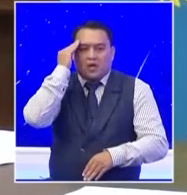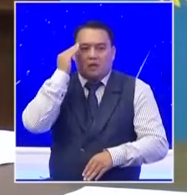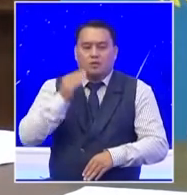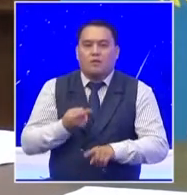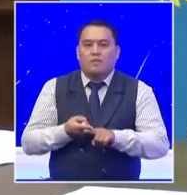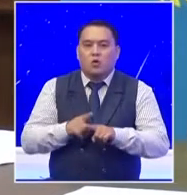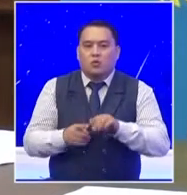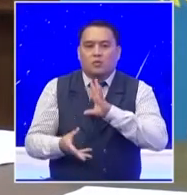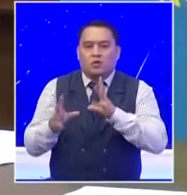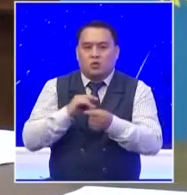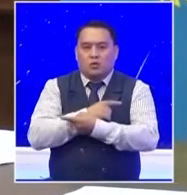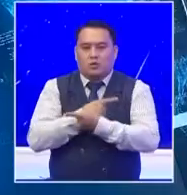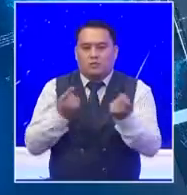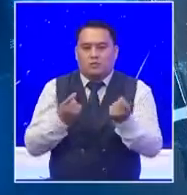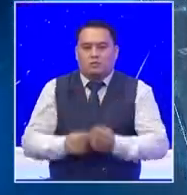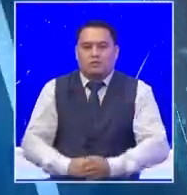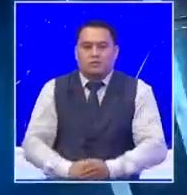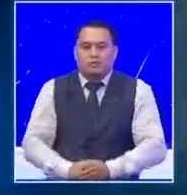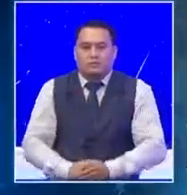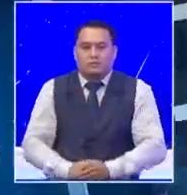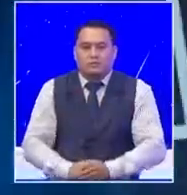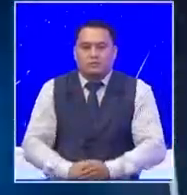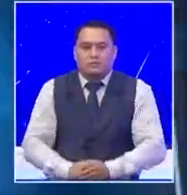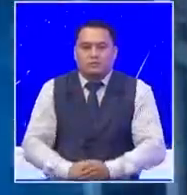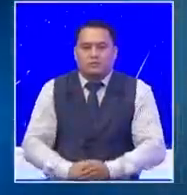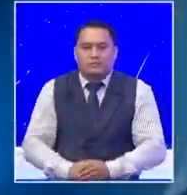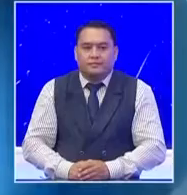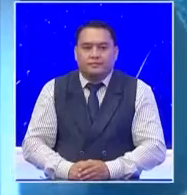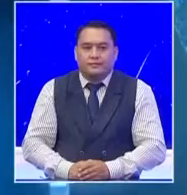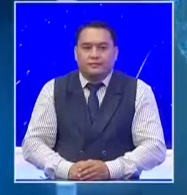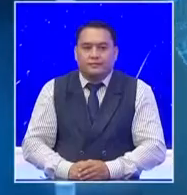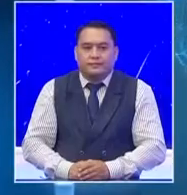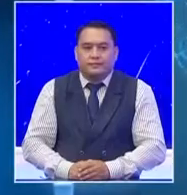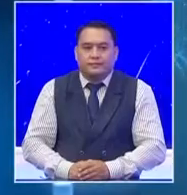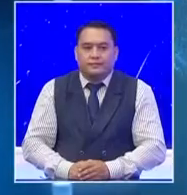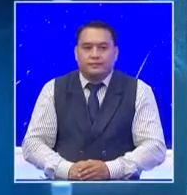послаблению, подытожил аким области. Дамир Анитов, Айдос Калиев, телеканал ЖТСУ.